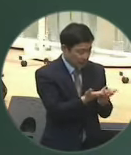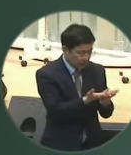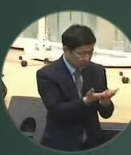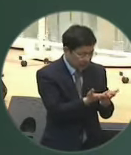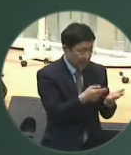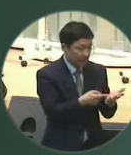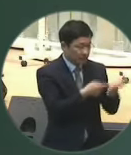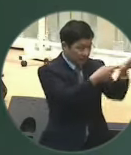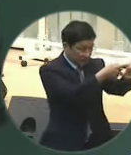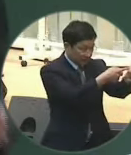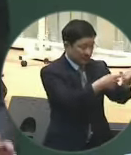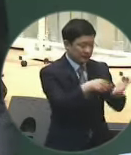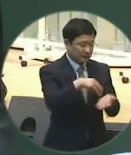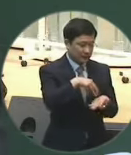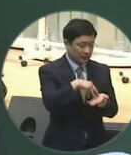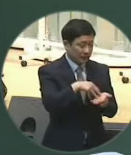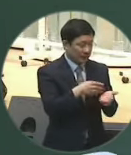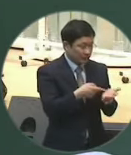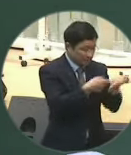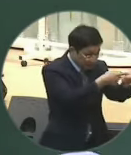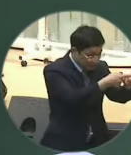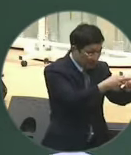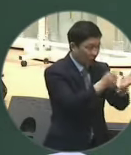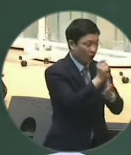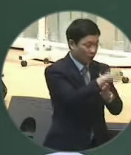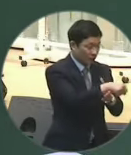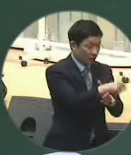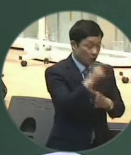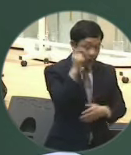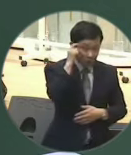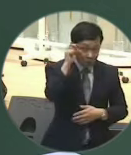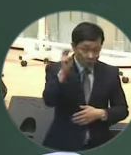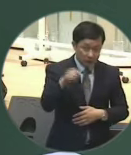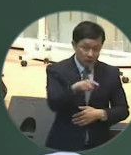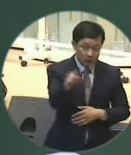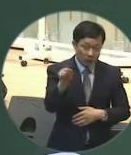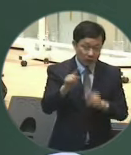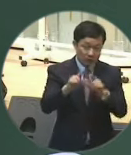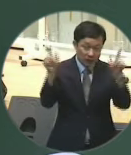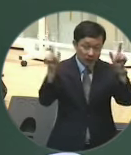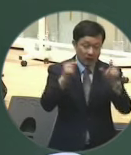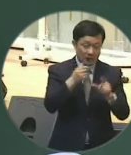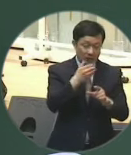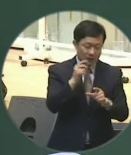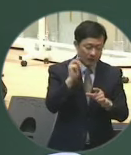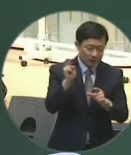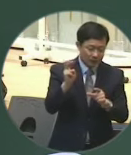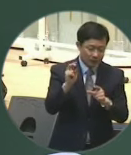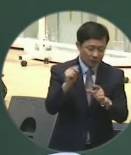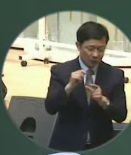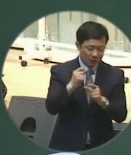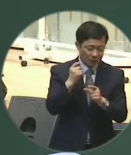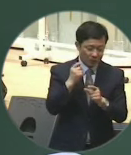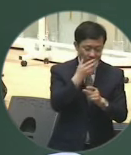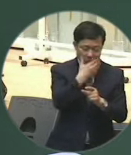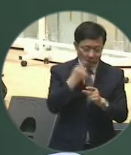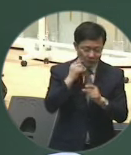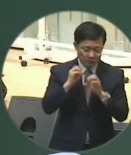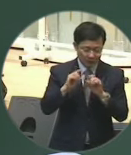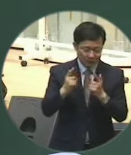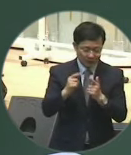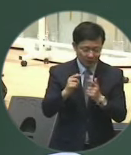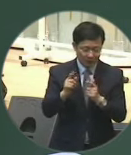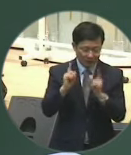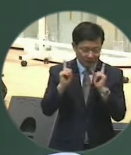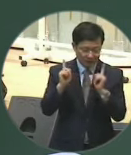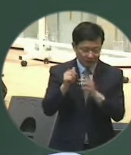사단 법인입니다. It's actually an incorporation. 왜냐? Why? 혹시 여러분이 어느 날 복음 안 전할 수 있기 때문입니다. Why? Because one day you might end